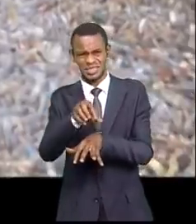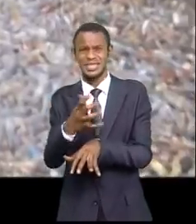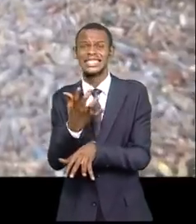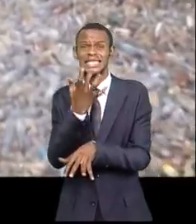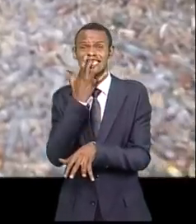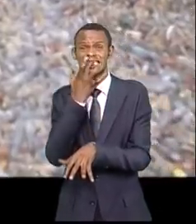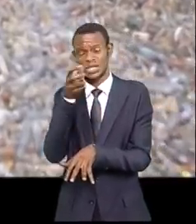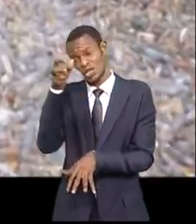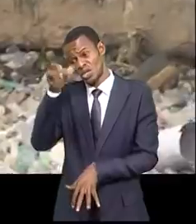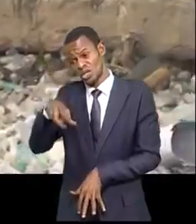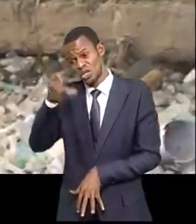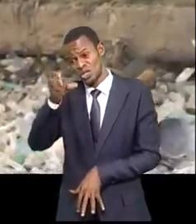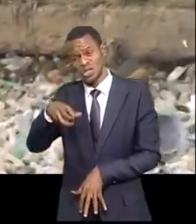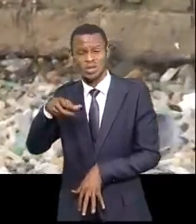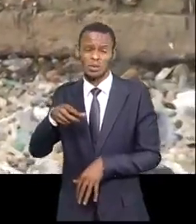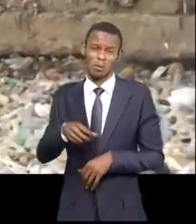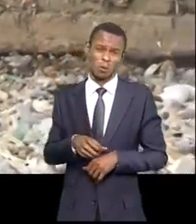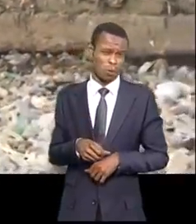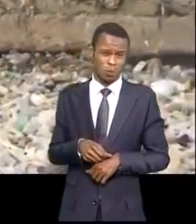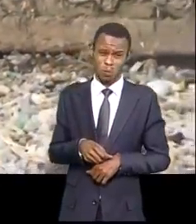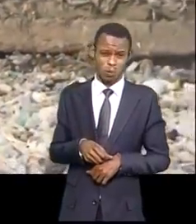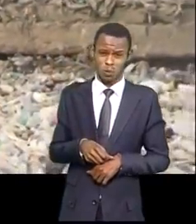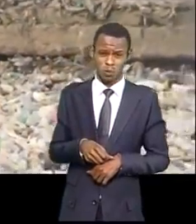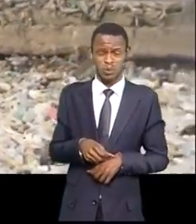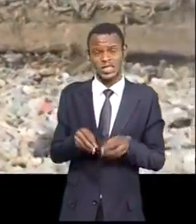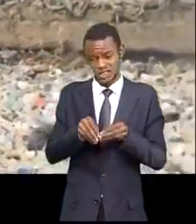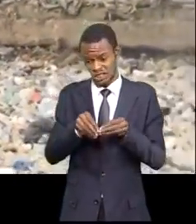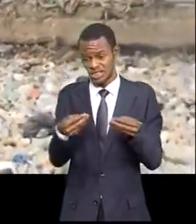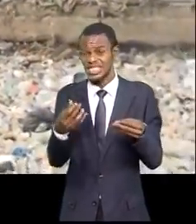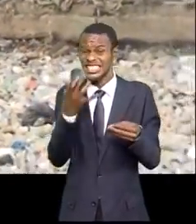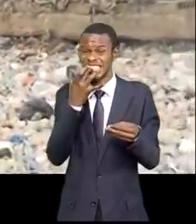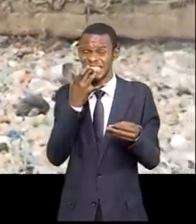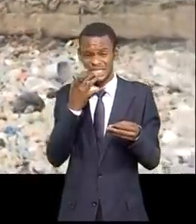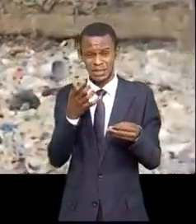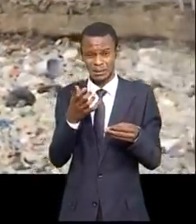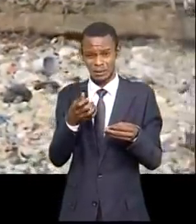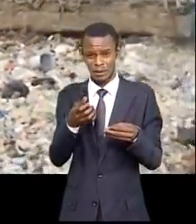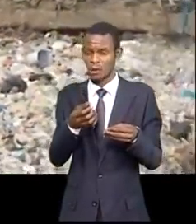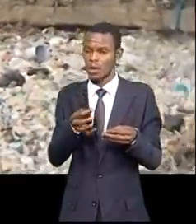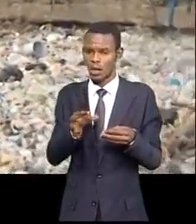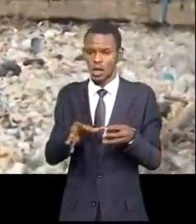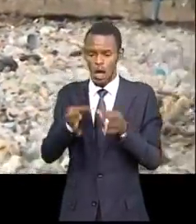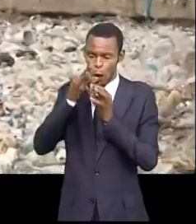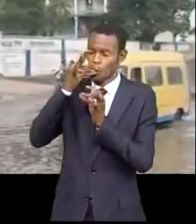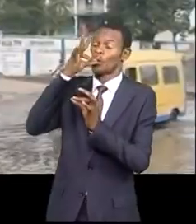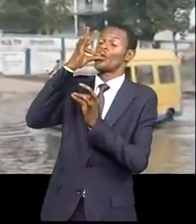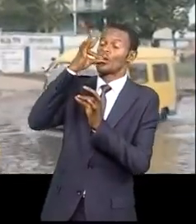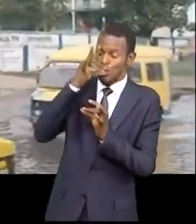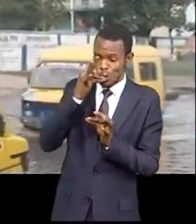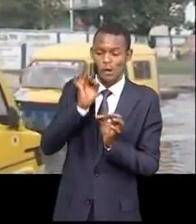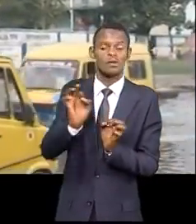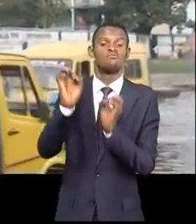parlons-en surtout les bouteilles et les sachets ayant contenu de l'eau qui s'avale à chaque endroit